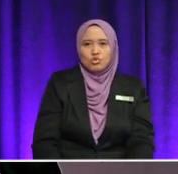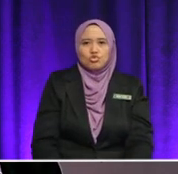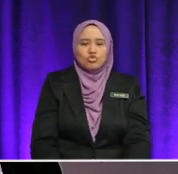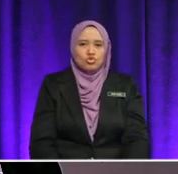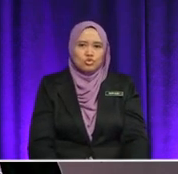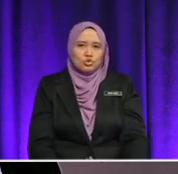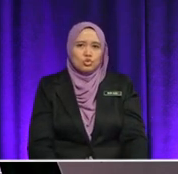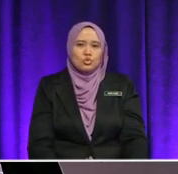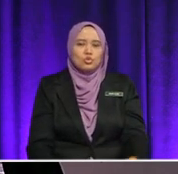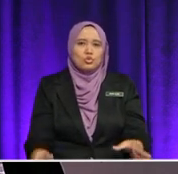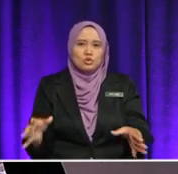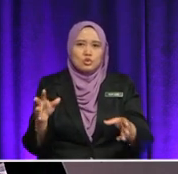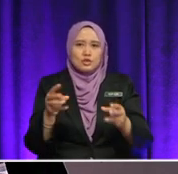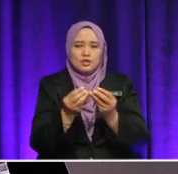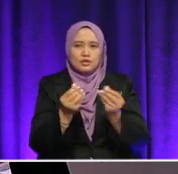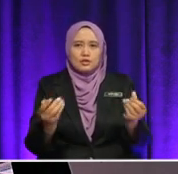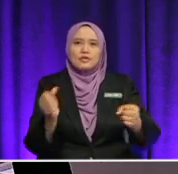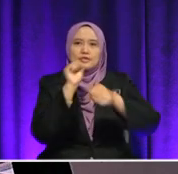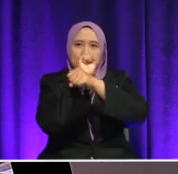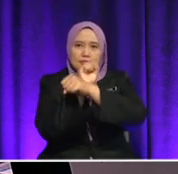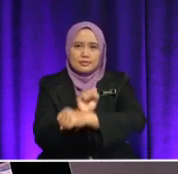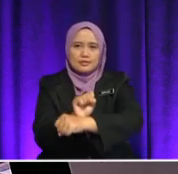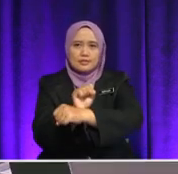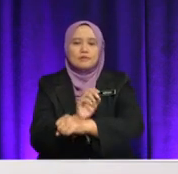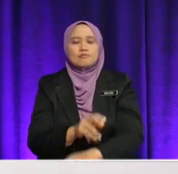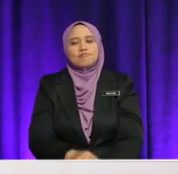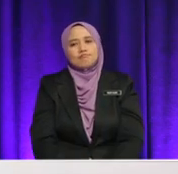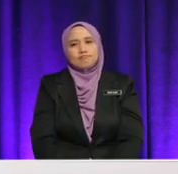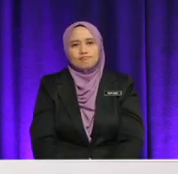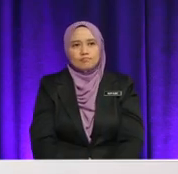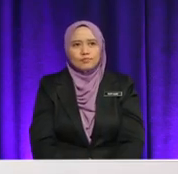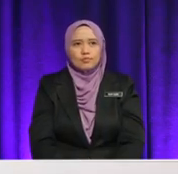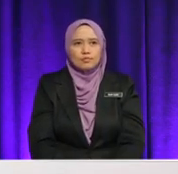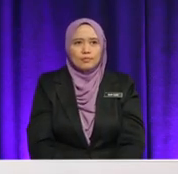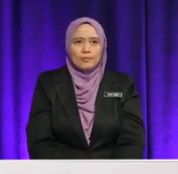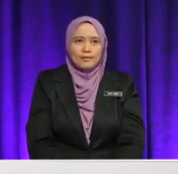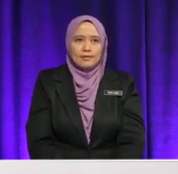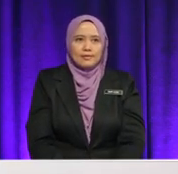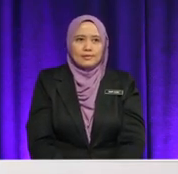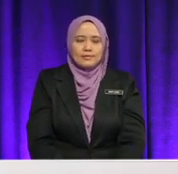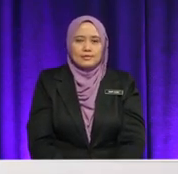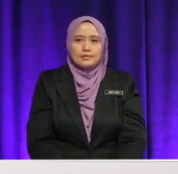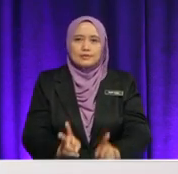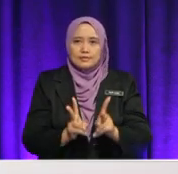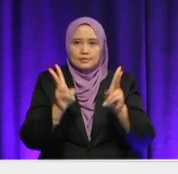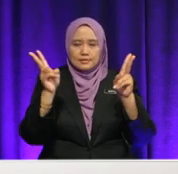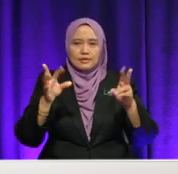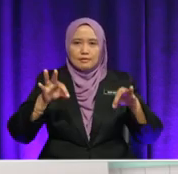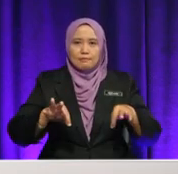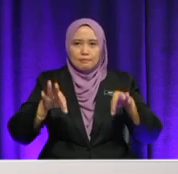perjanjian melibatkan tanah jajahan orang yang amat penting ya dalam